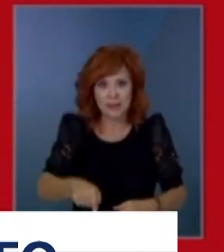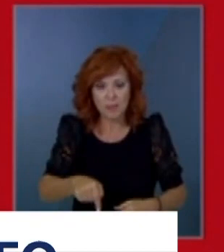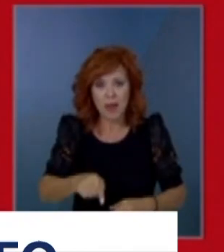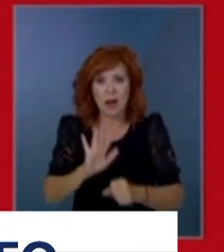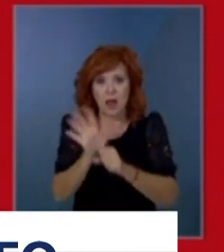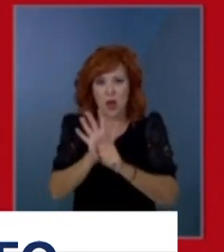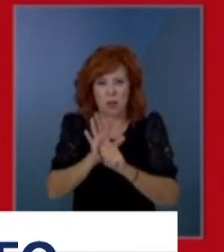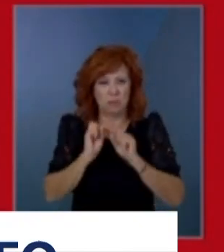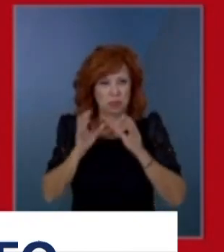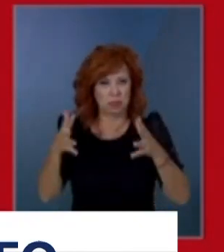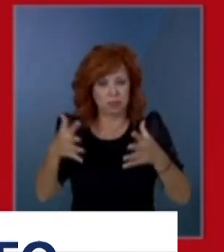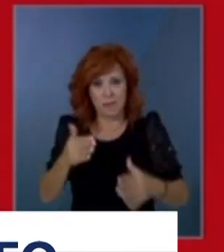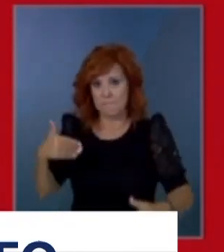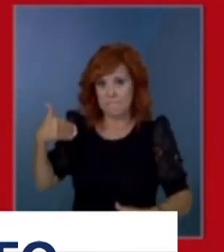πανδημία,